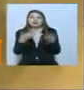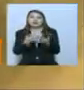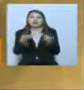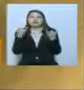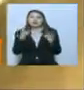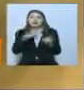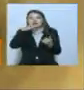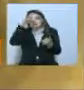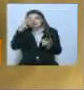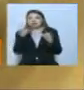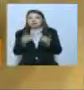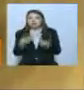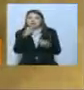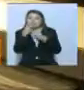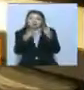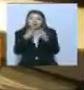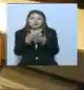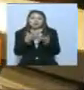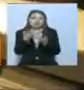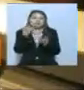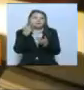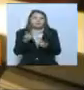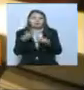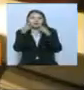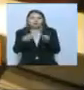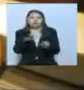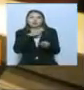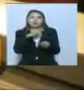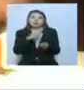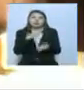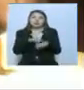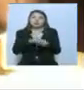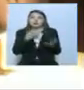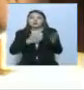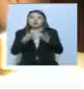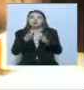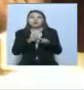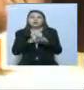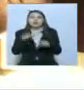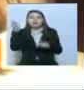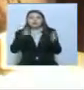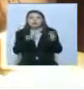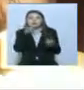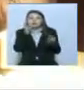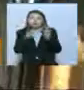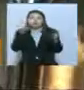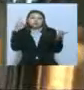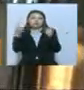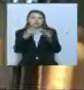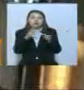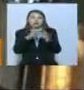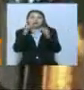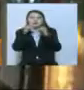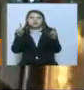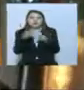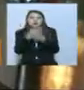Корнсина, казахстанский народ все больше начал посещать его родину, что не может не радовать. Кроме того, приезд известных шеф-поваров и самого посла